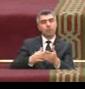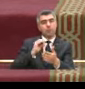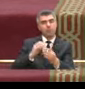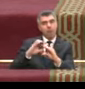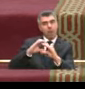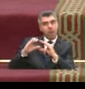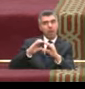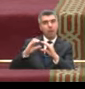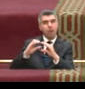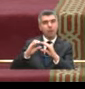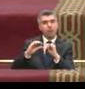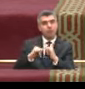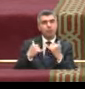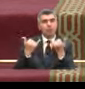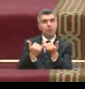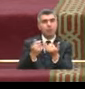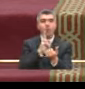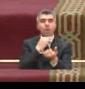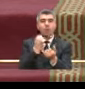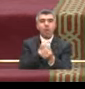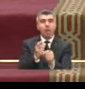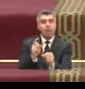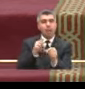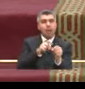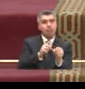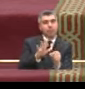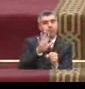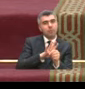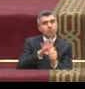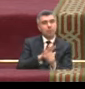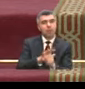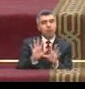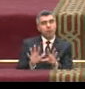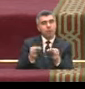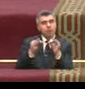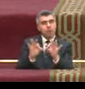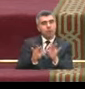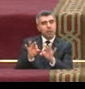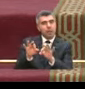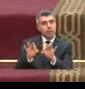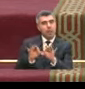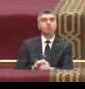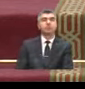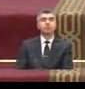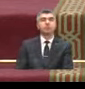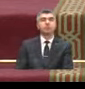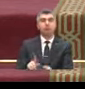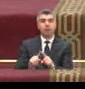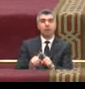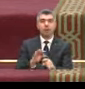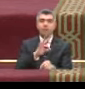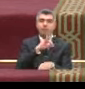الحوار الاجتماعي بين الحكومة والنقابات الأكثر تمثيلية بمجموعة من الإجراءات تستهدف تحسين